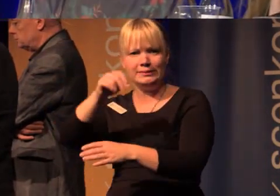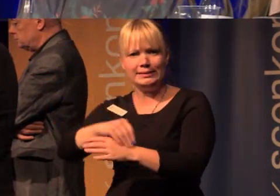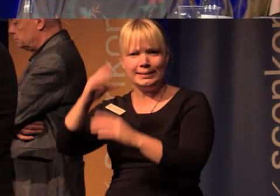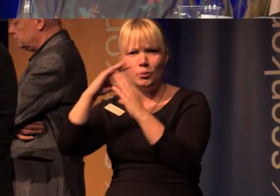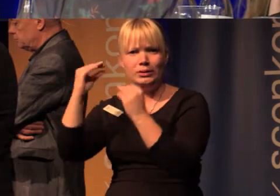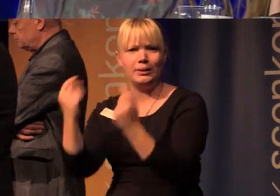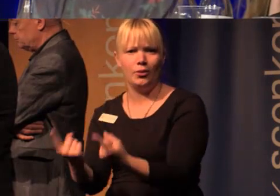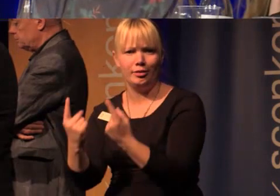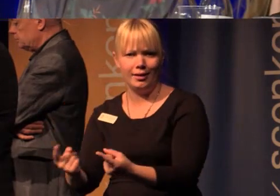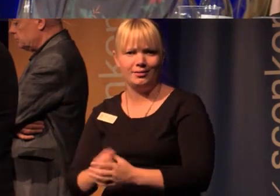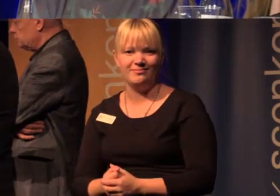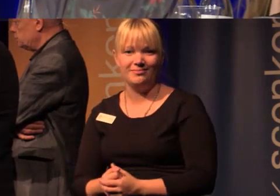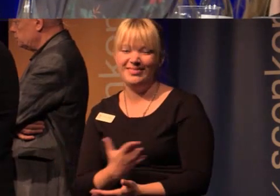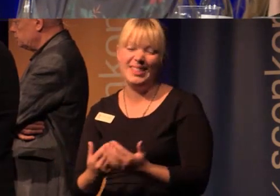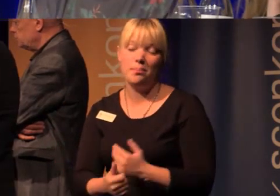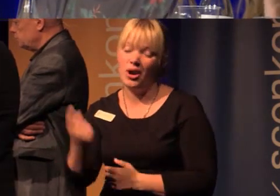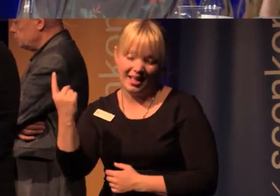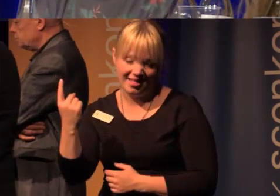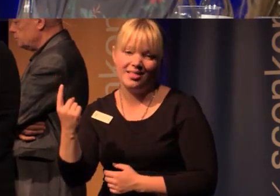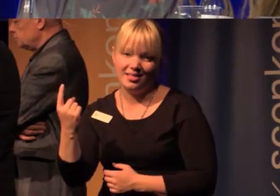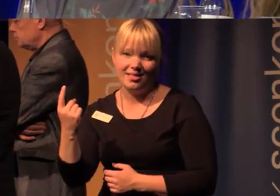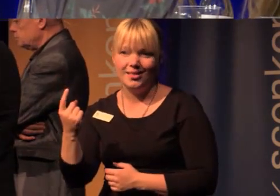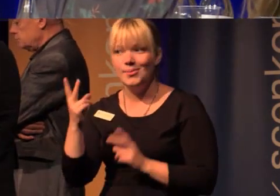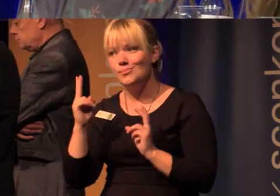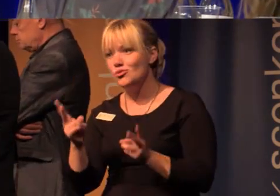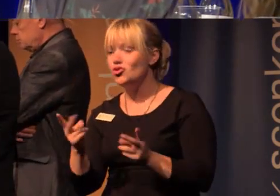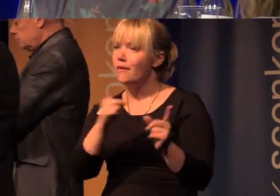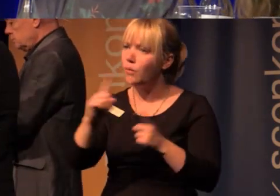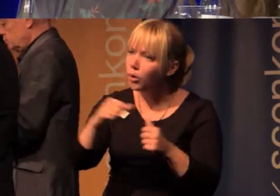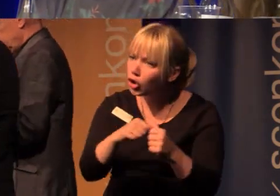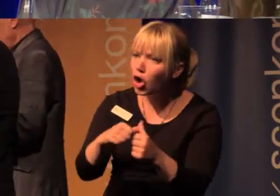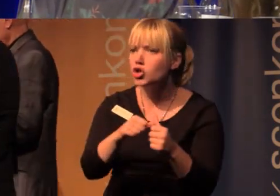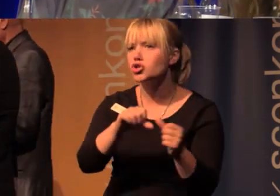liksom föra fram. Även många folkrörelser, många